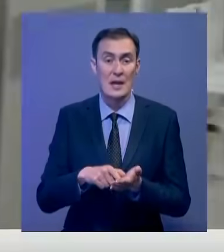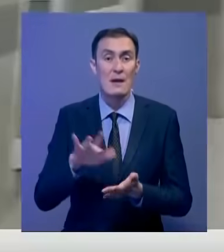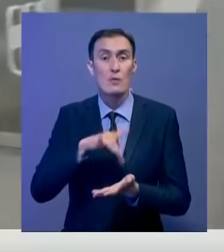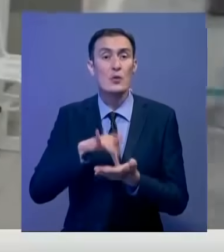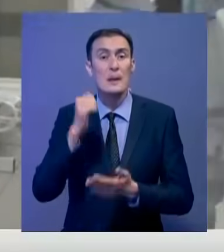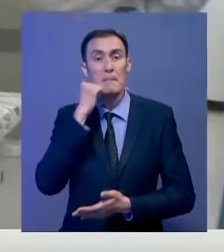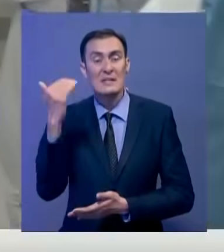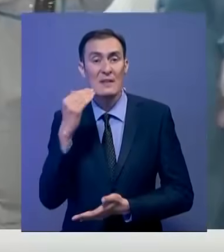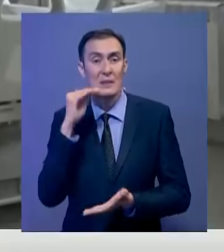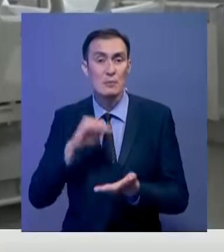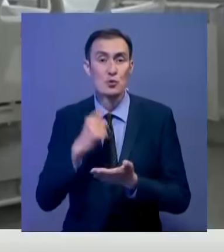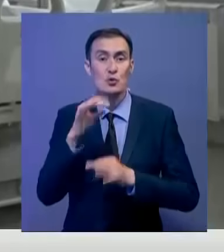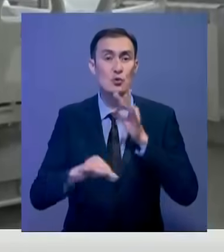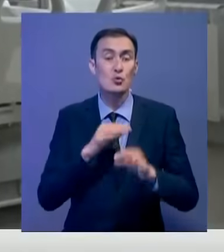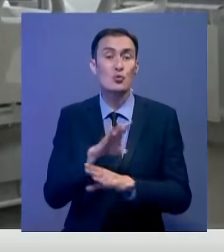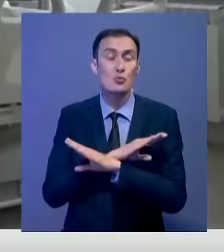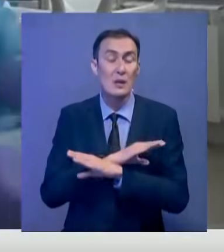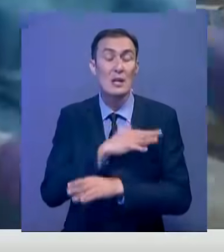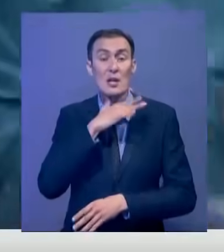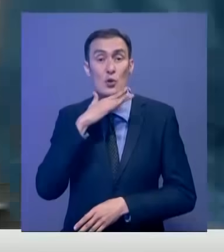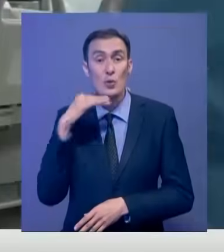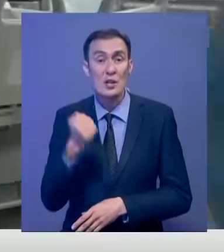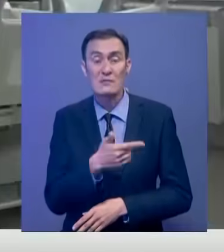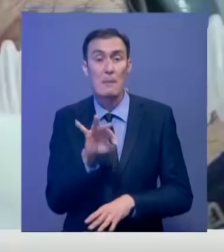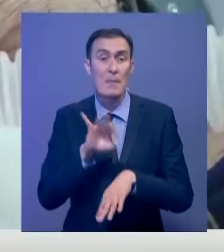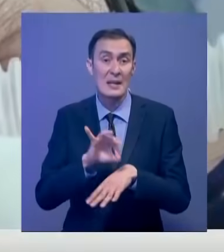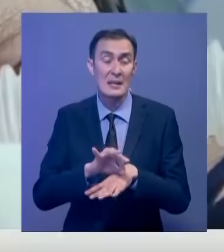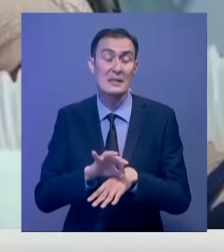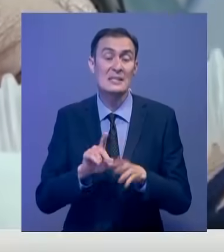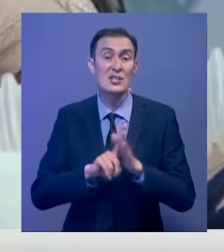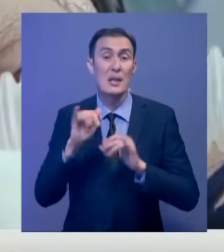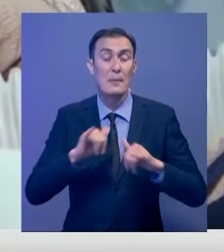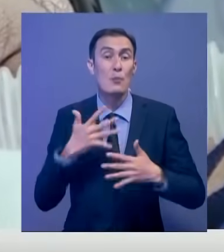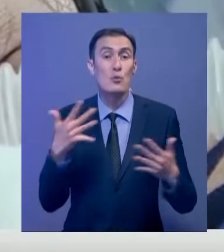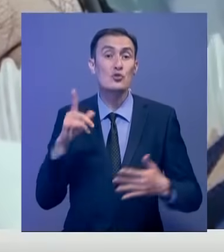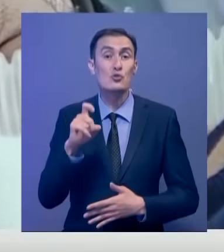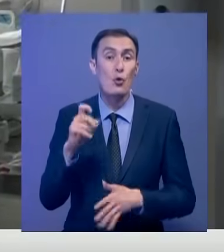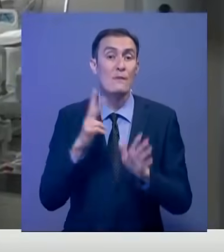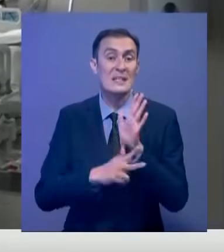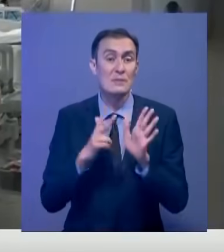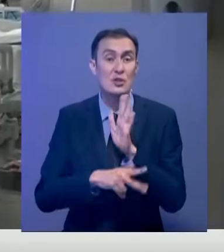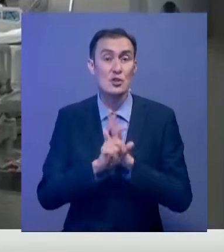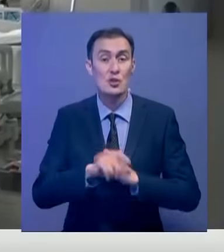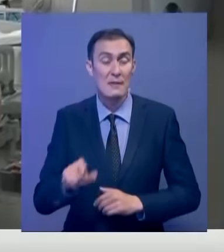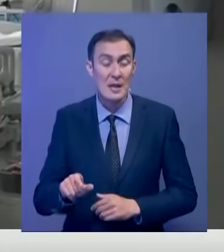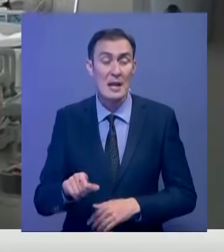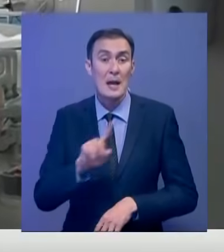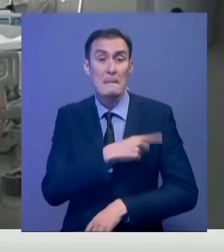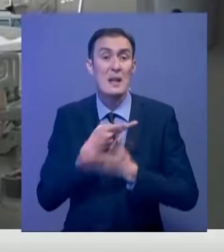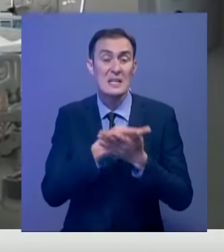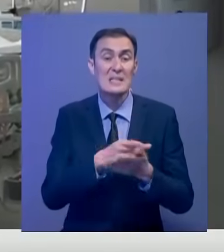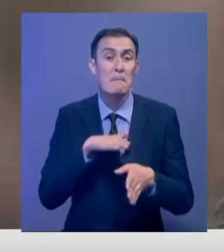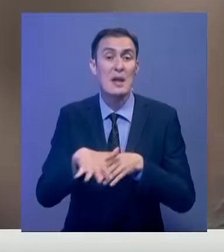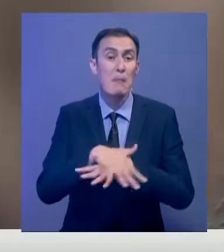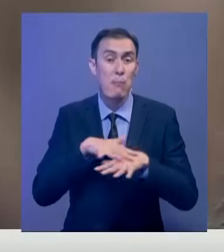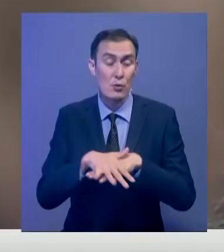и Санкт-Петербурге за сутки умерло рекордное число больных с начала пандемии – больше 180 человек. Больницы